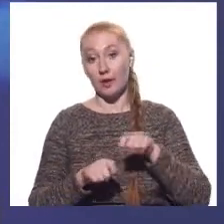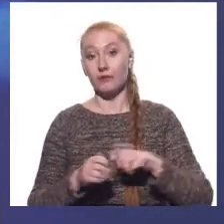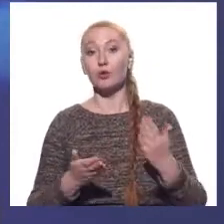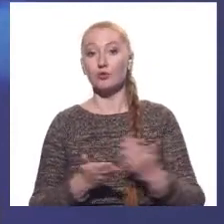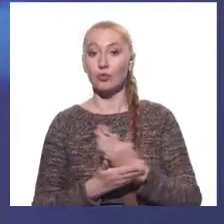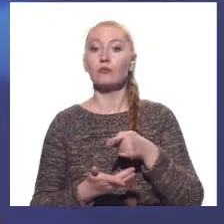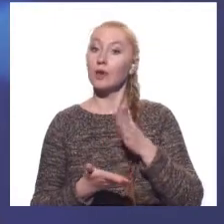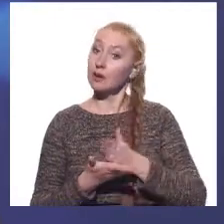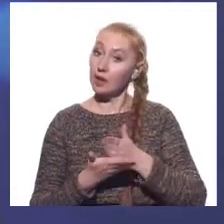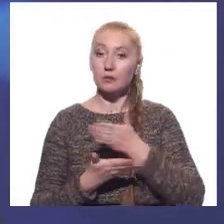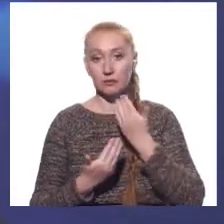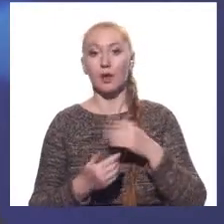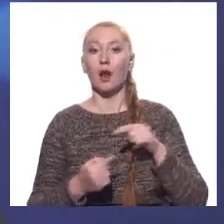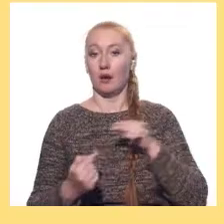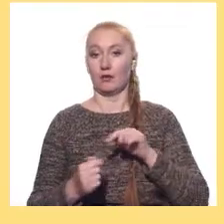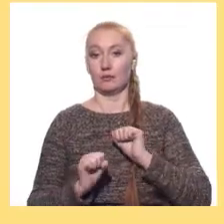на наявність антитіл.